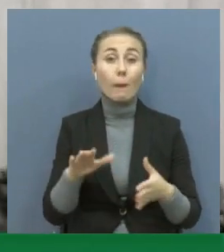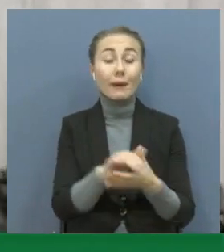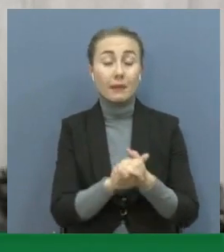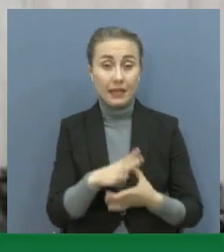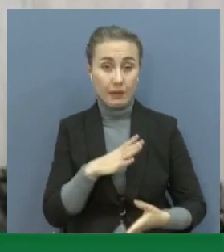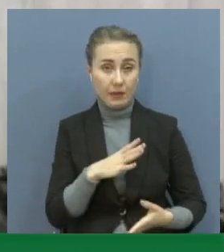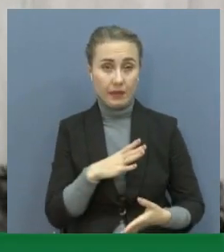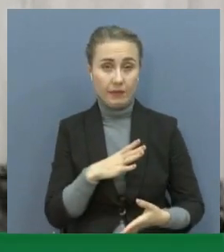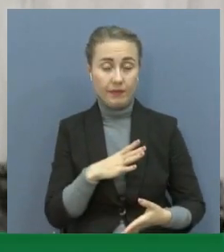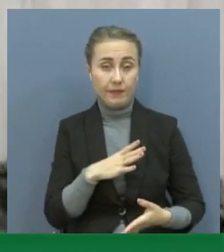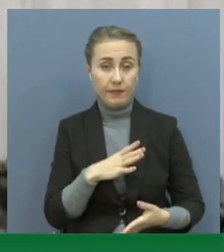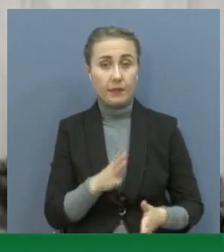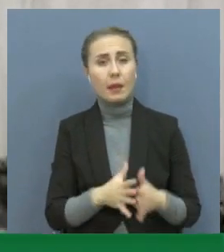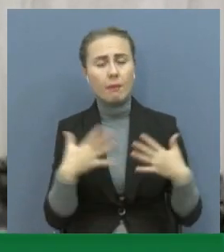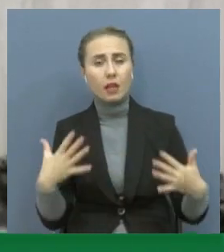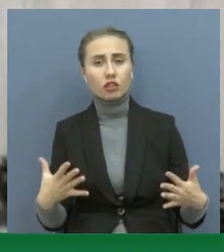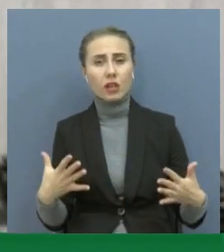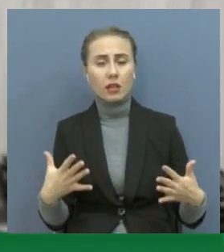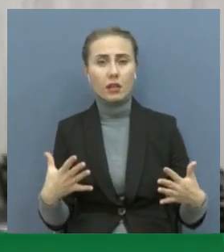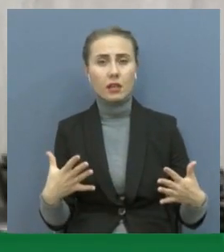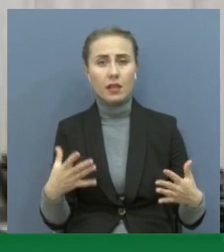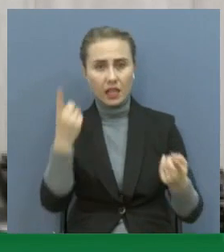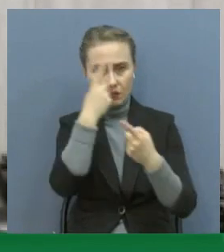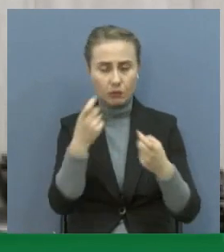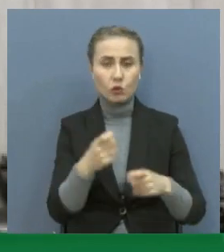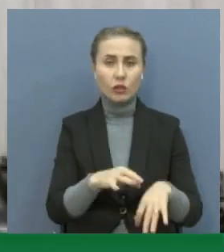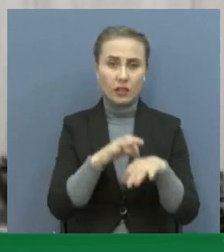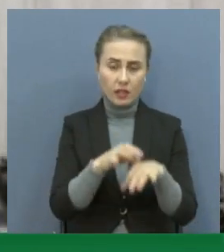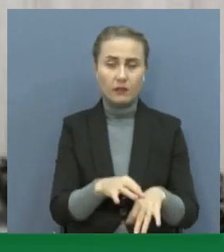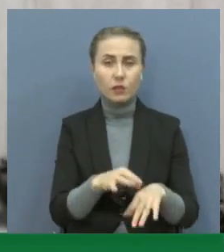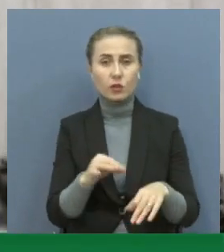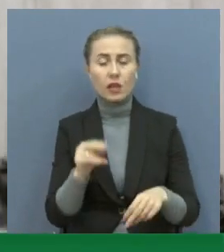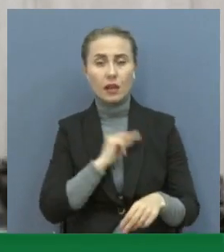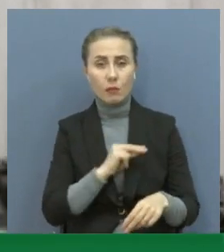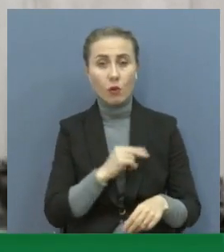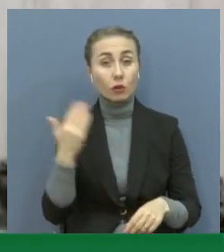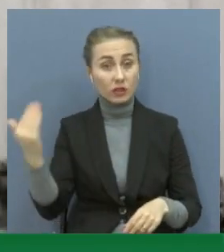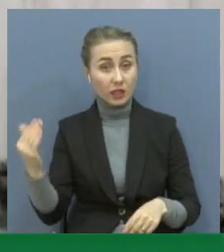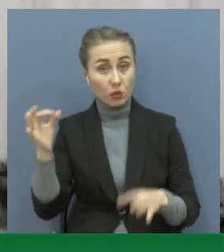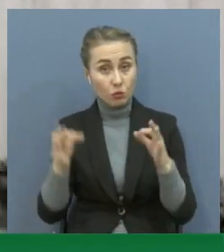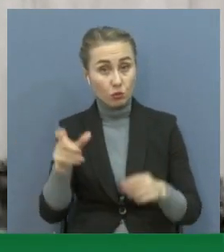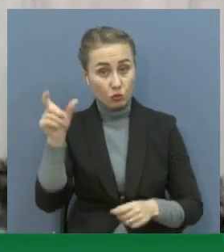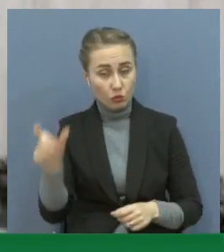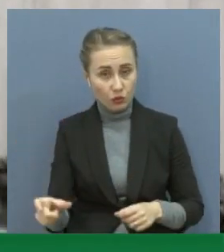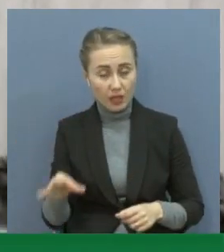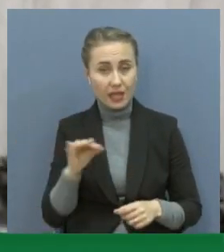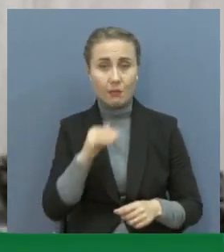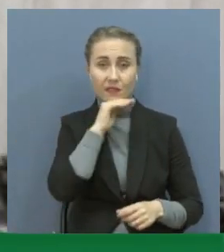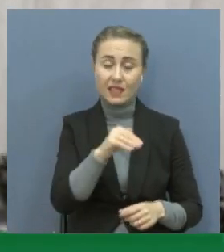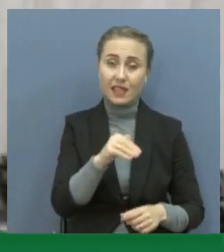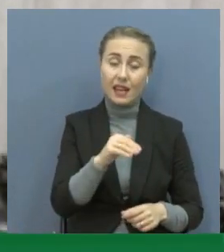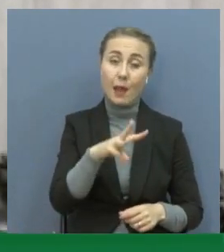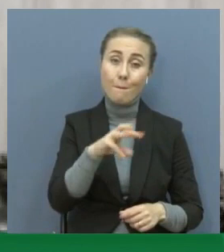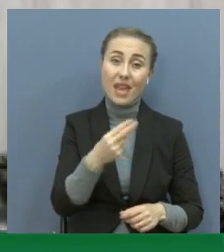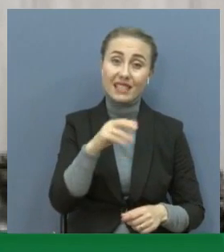Ну, идет большая, конечно, информационная работа со стороны как судей, так и, значит, профессиональных медиаторов